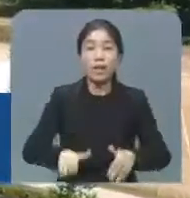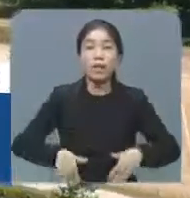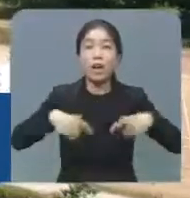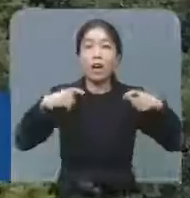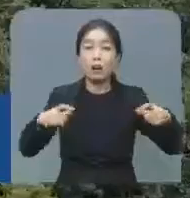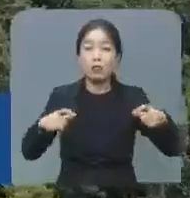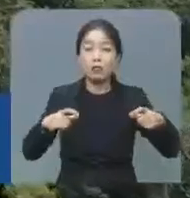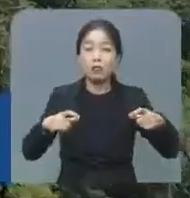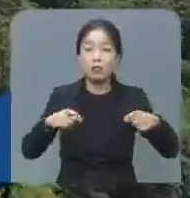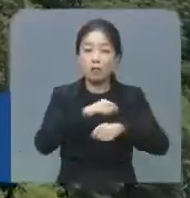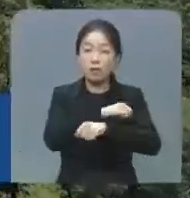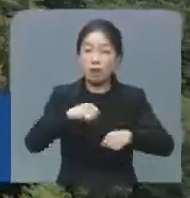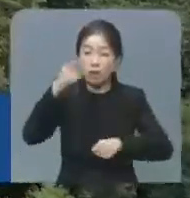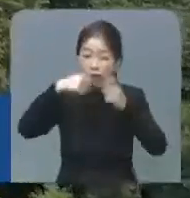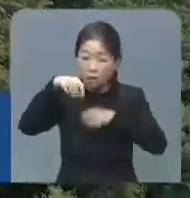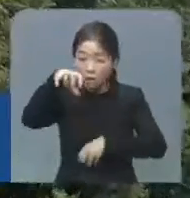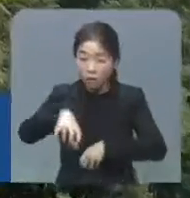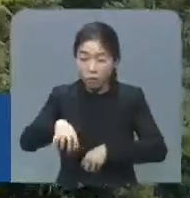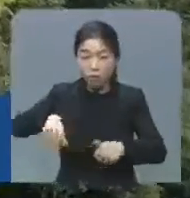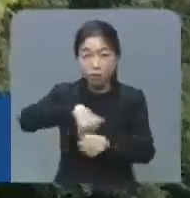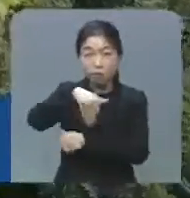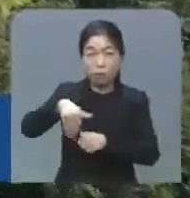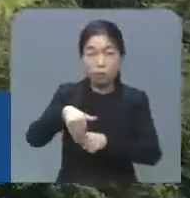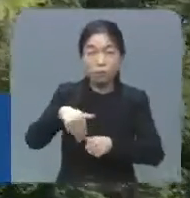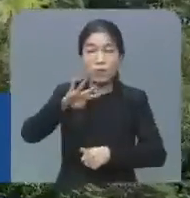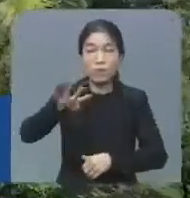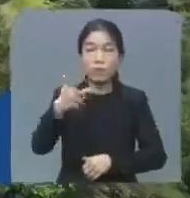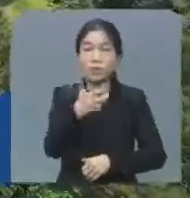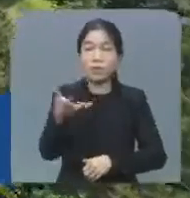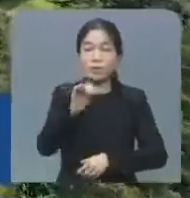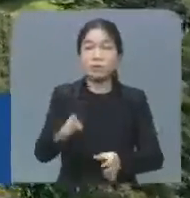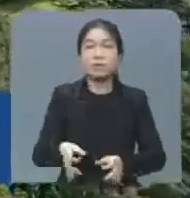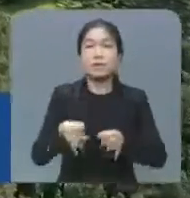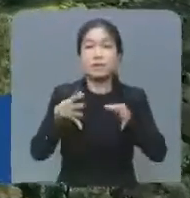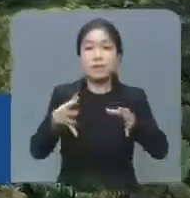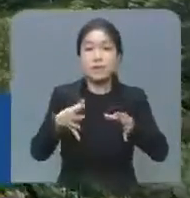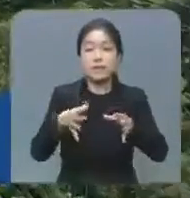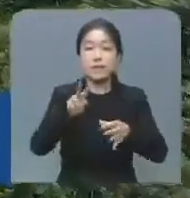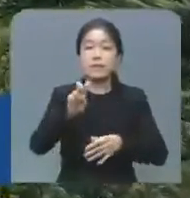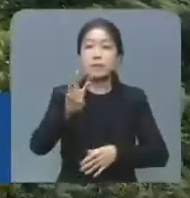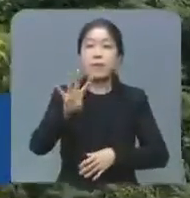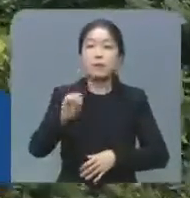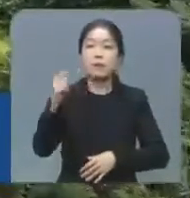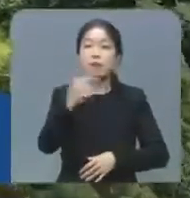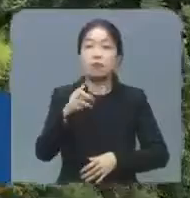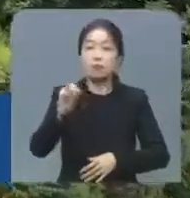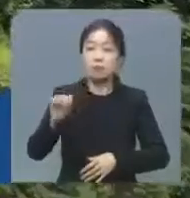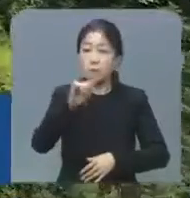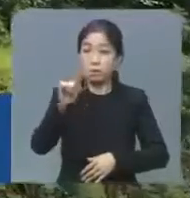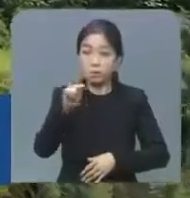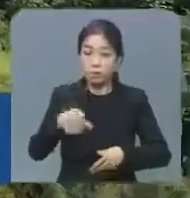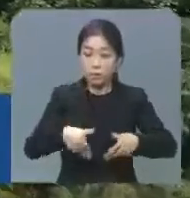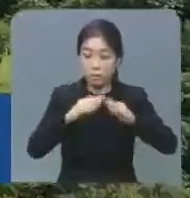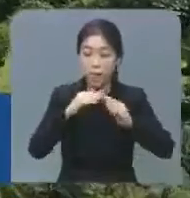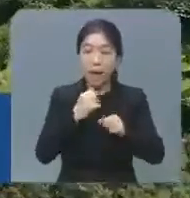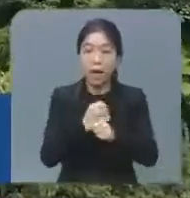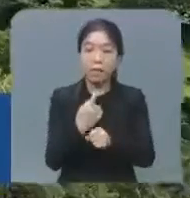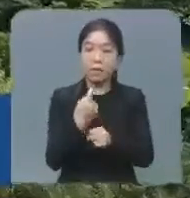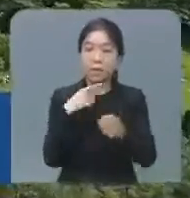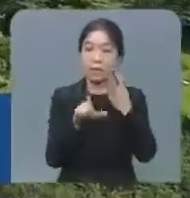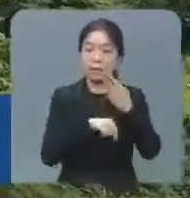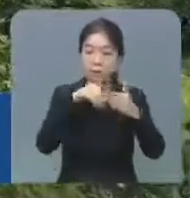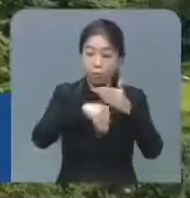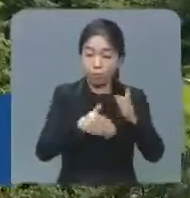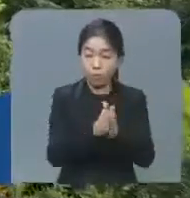동우 황 역 위생 매립장 주변의 총사업비 4 170억 원을 투입해 24만 6천 여 제곱미터 규모로 조성되며 드러내 4월